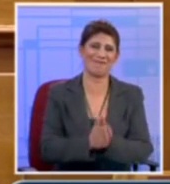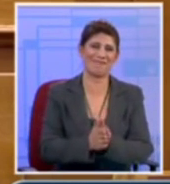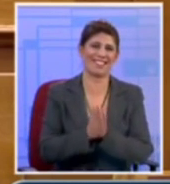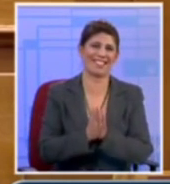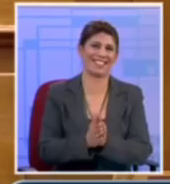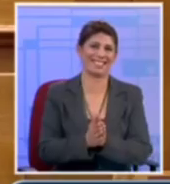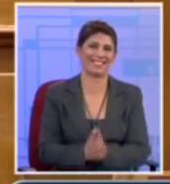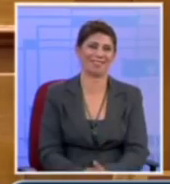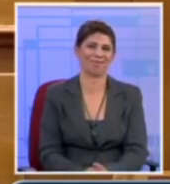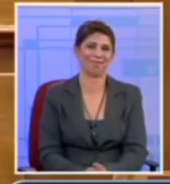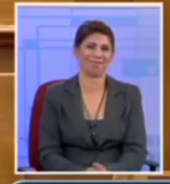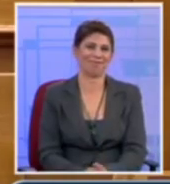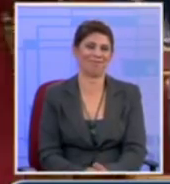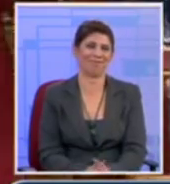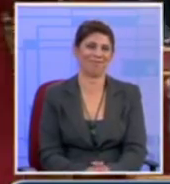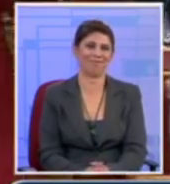Δεύτερο.